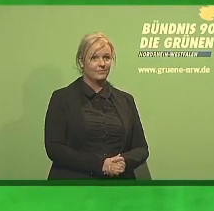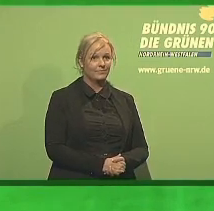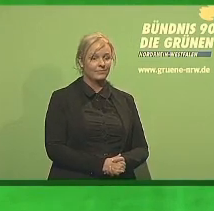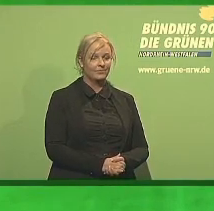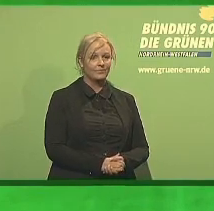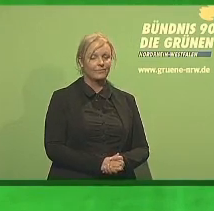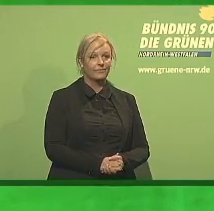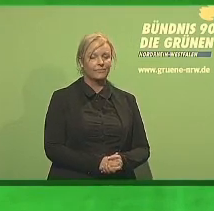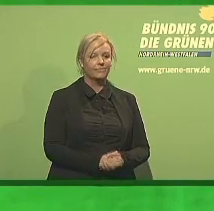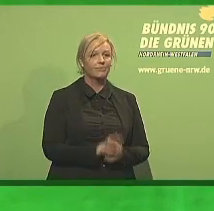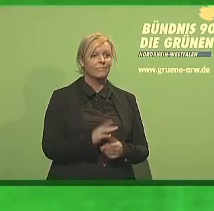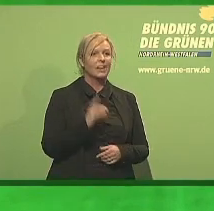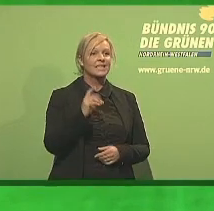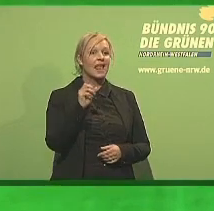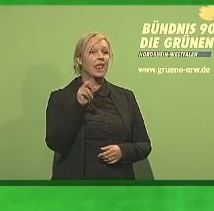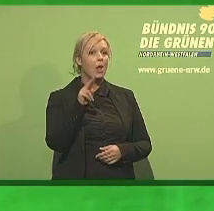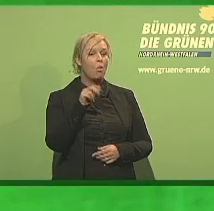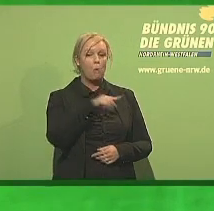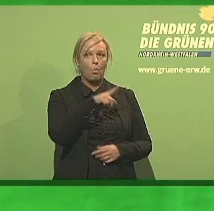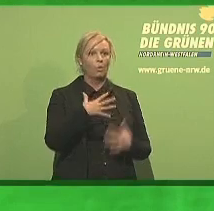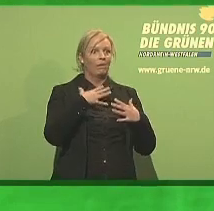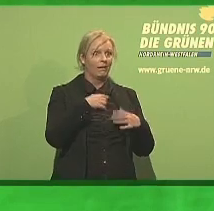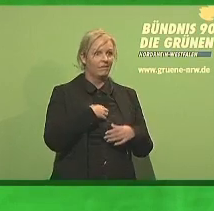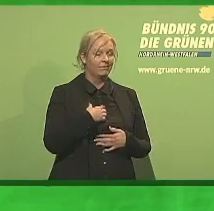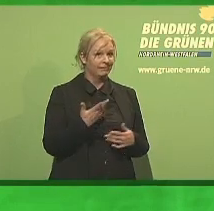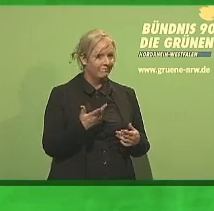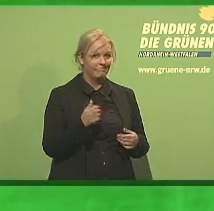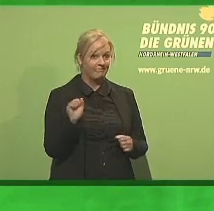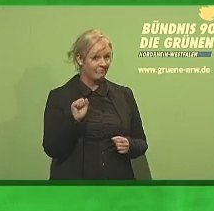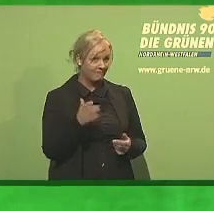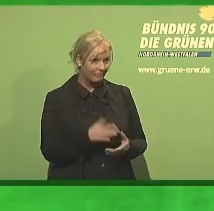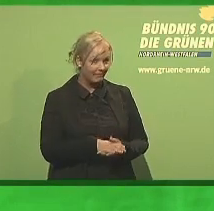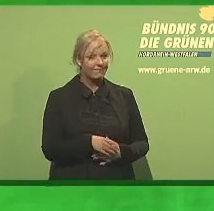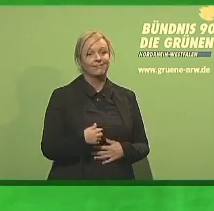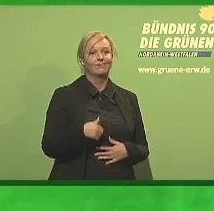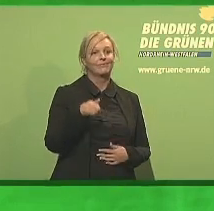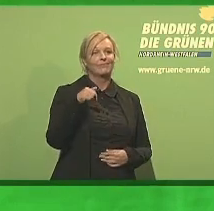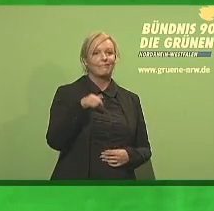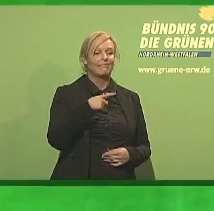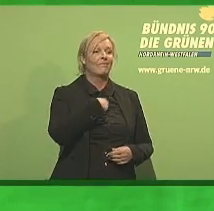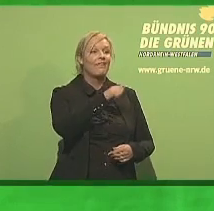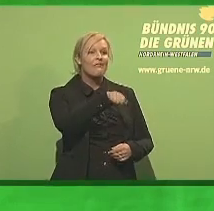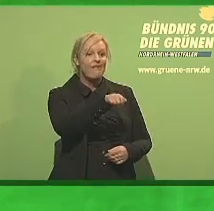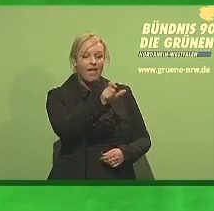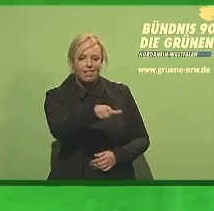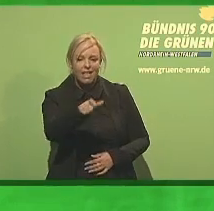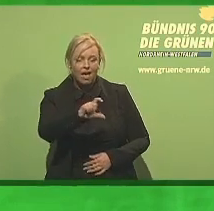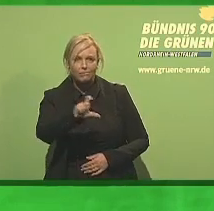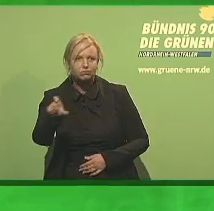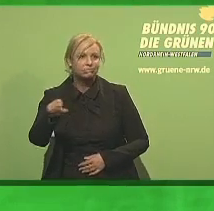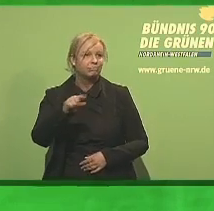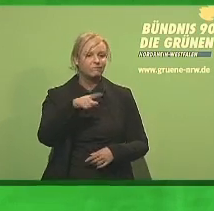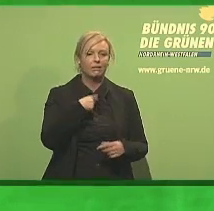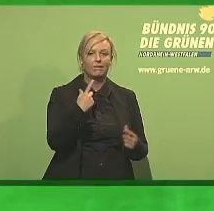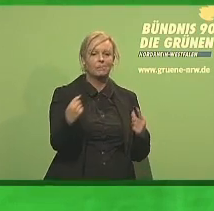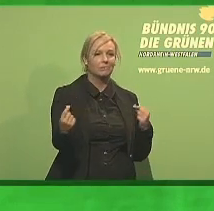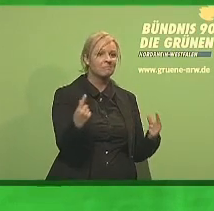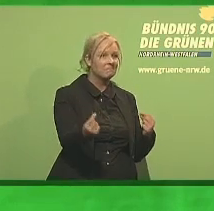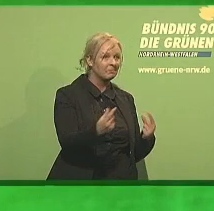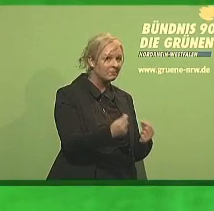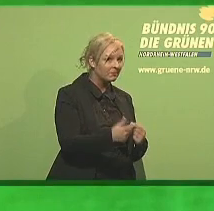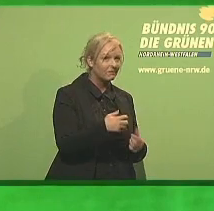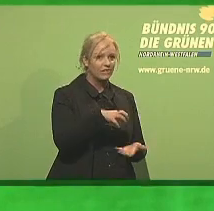dass wir die CDU aufgeschreckt haben, das hat natürlich auch damit zu tun, dass ihnen die Wählerinnen und Wähler immer mehr abhanden kommen, in der